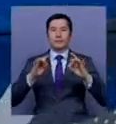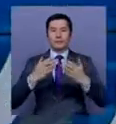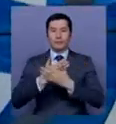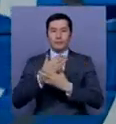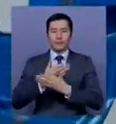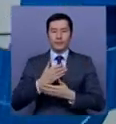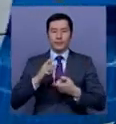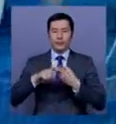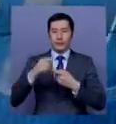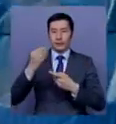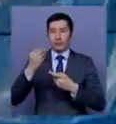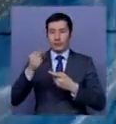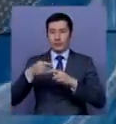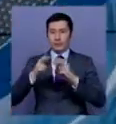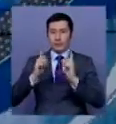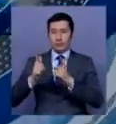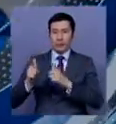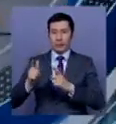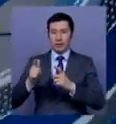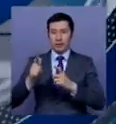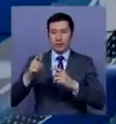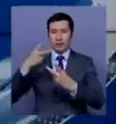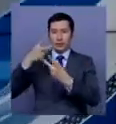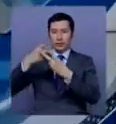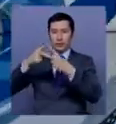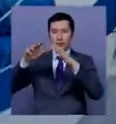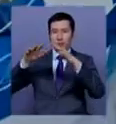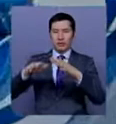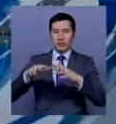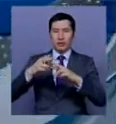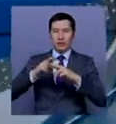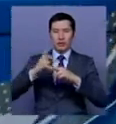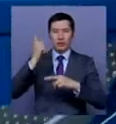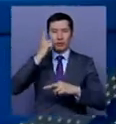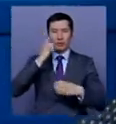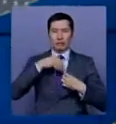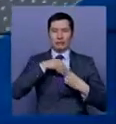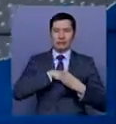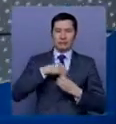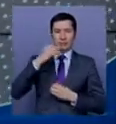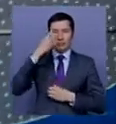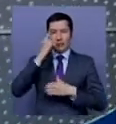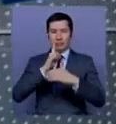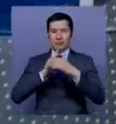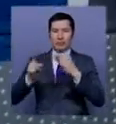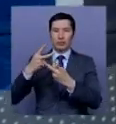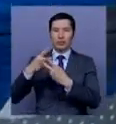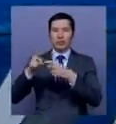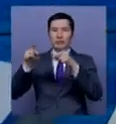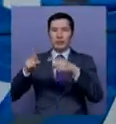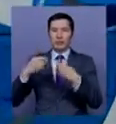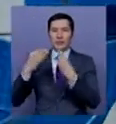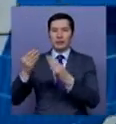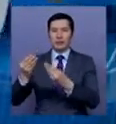ақшаға келісіп түрмеге ұялы телефон кіргізген фельдшер мен медбике 3 жылға сотталды. Қос медициналық қызметкер тыйым